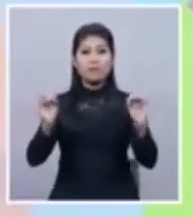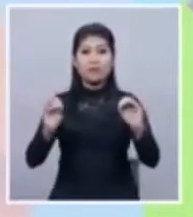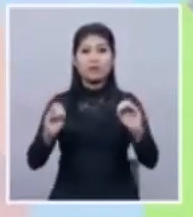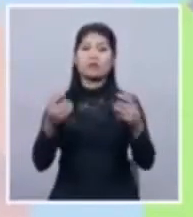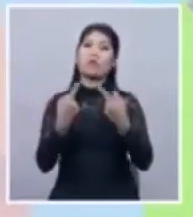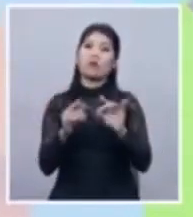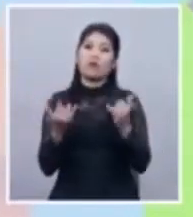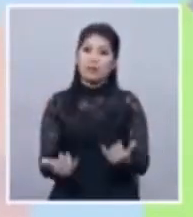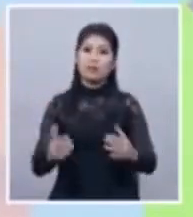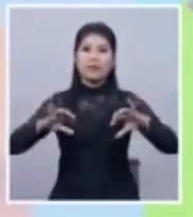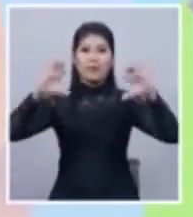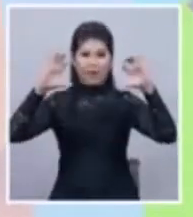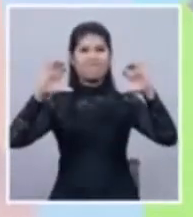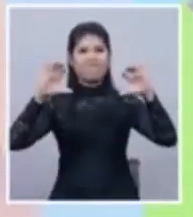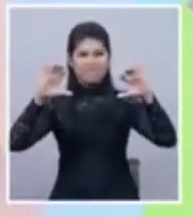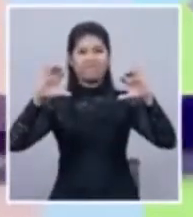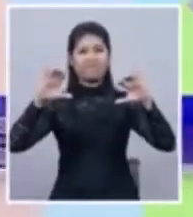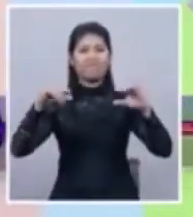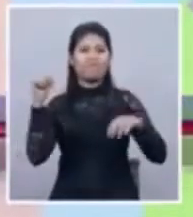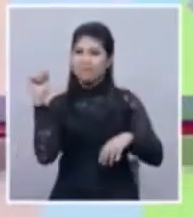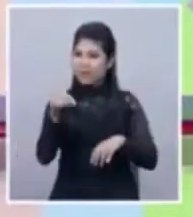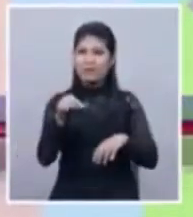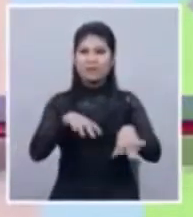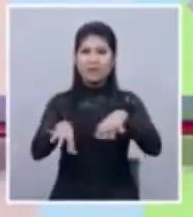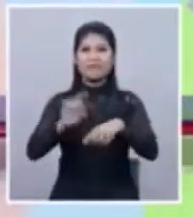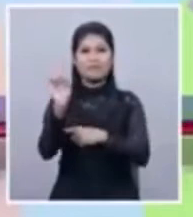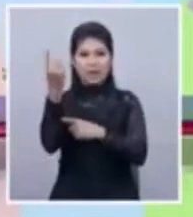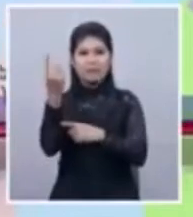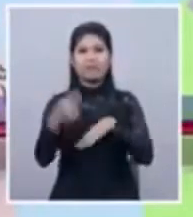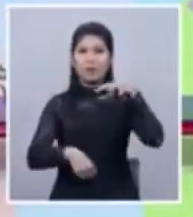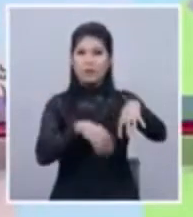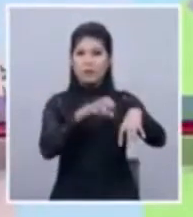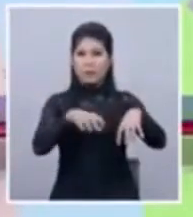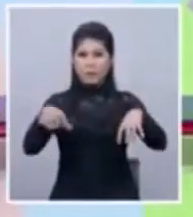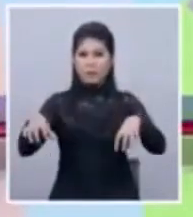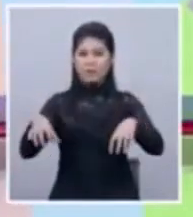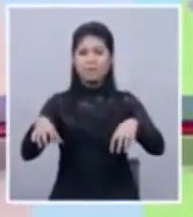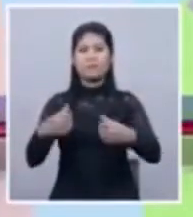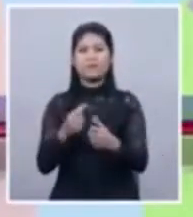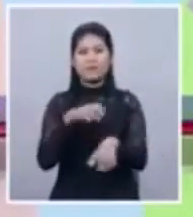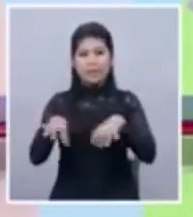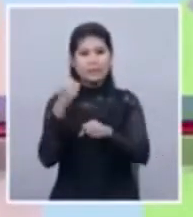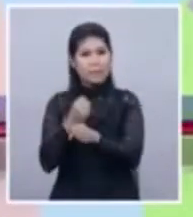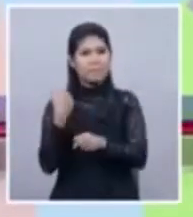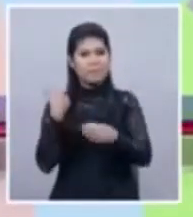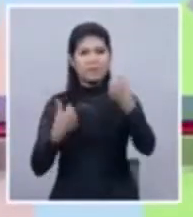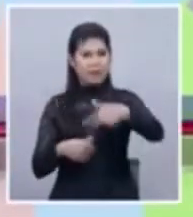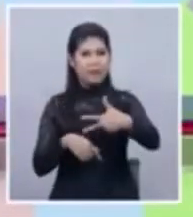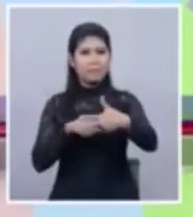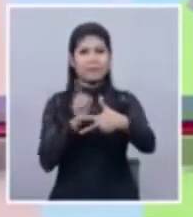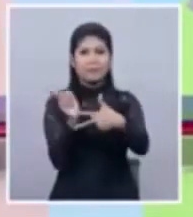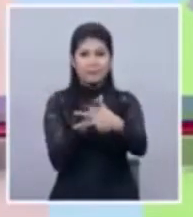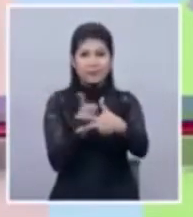ขณะนี้เนี่ยพอรัฐบาลนี้เข้ามาเราก็ปฏิรูปด้วยการจัดสร้างเครื่องมือขึ้นมา3ตัวนะครับเครื่องมือตัวแรกส่วน